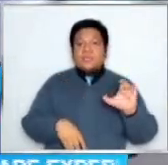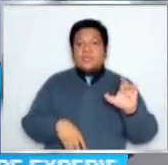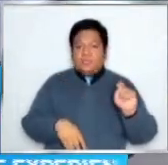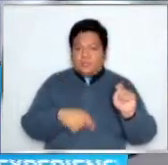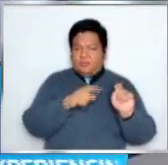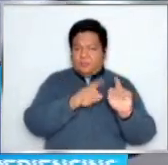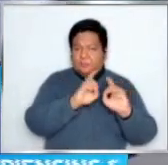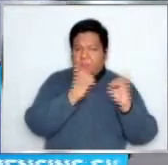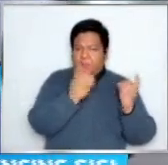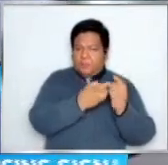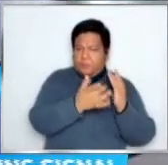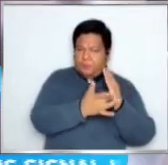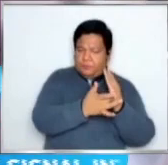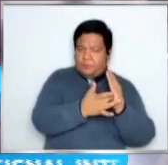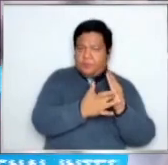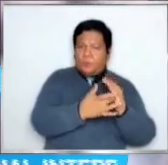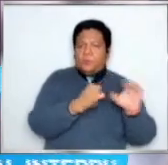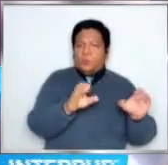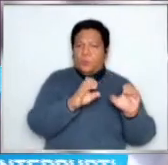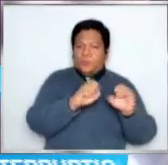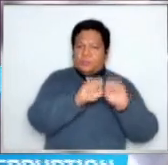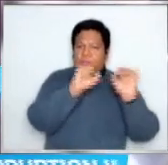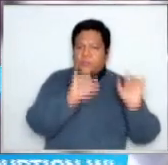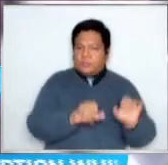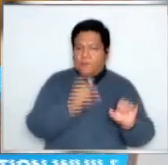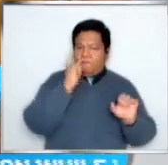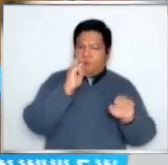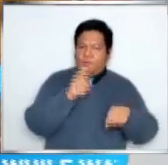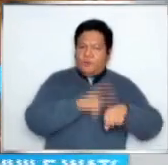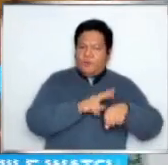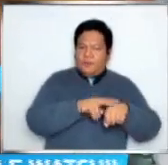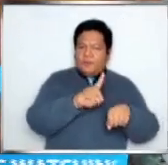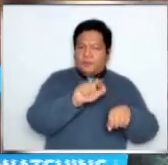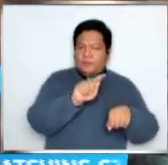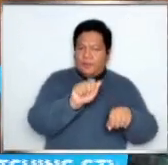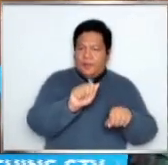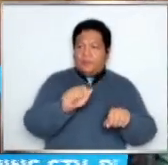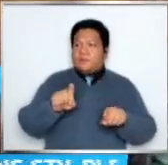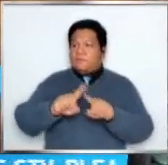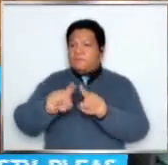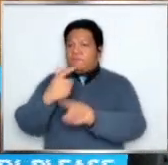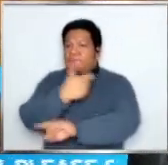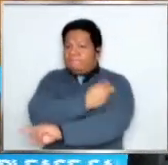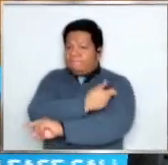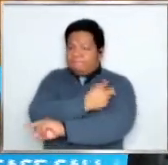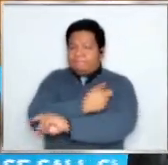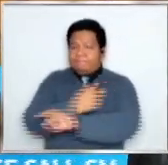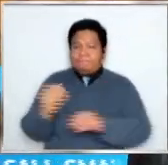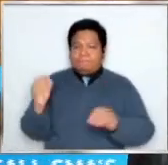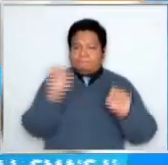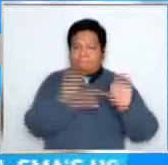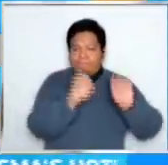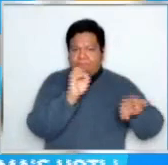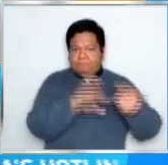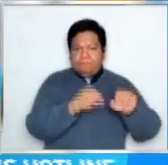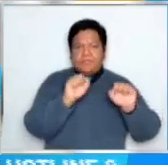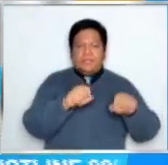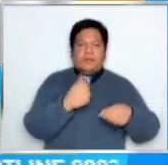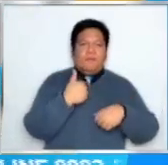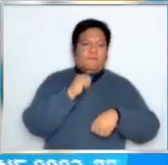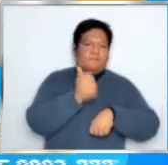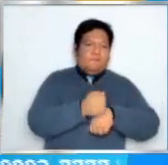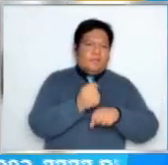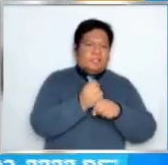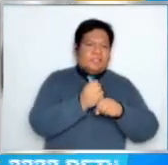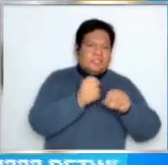gagamitin sa pag-iimbak ng mga datos mula sa vaccination centers upang malagyan ng safety features ang mga vaccination card.